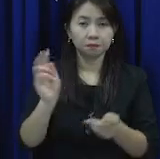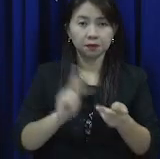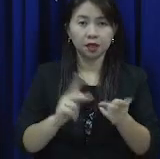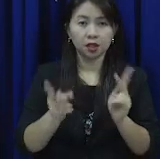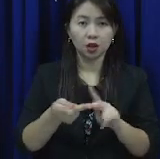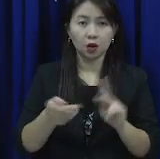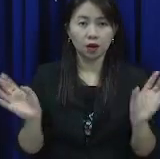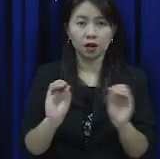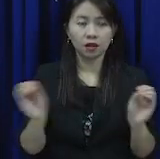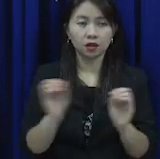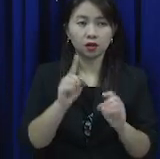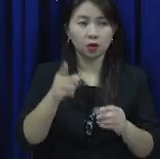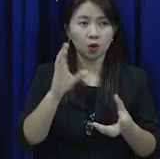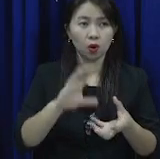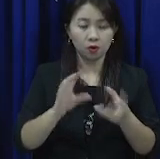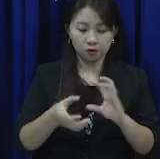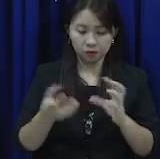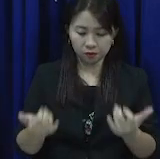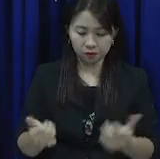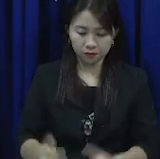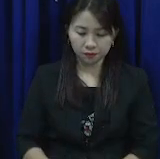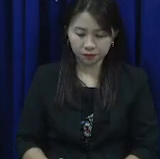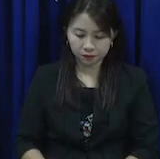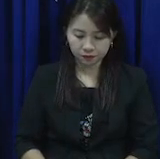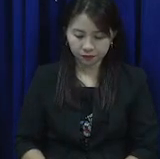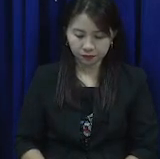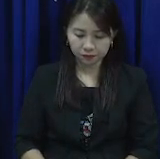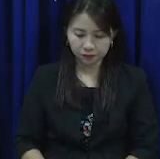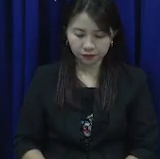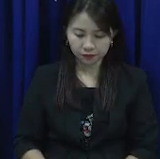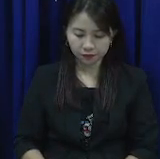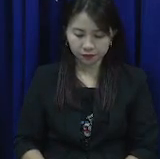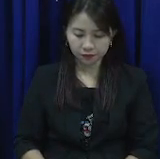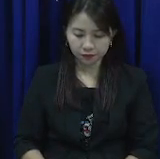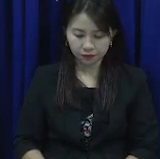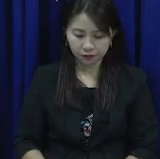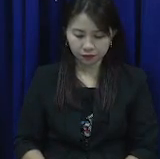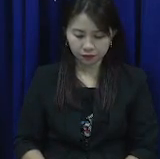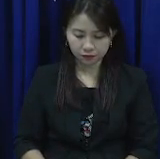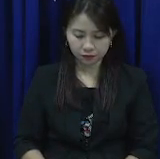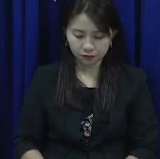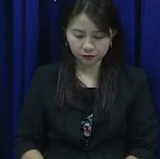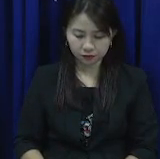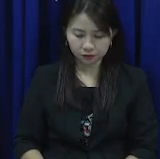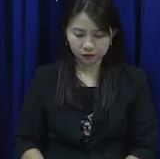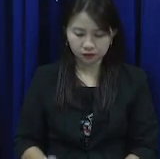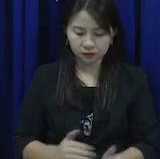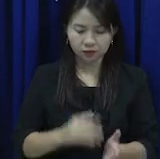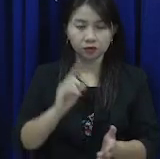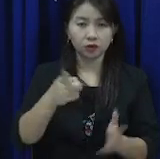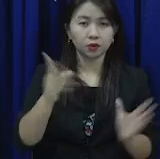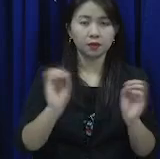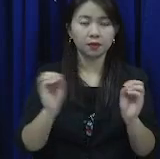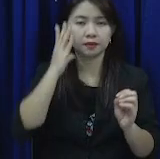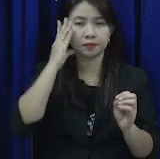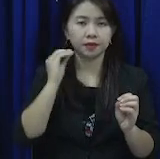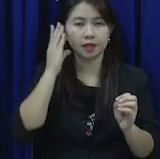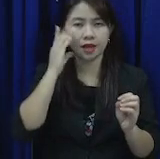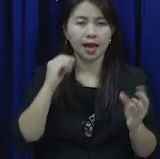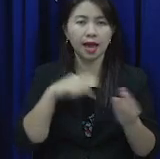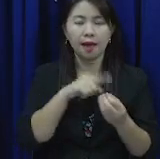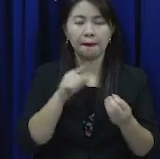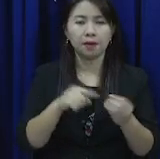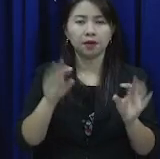hindi yung widower or widowed or whatsoever Hindi I mean niyo talaga hindi ka pa nakakaranas sa pagpapamilya you see Ikaw